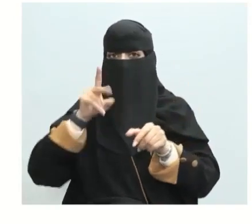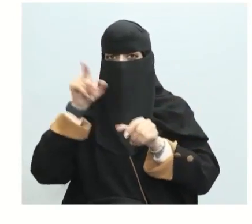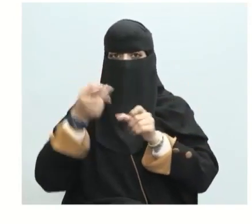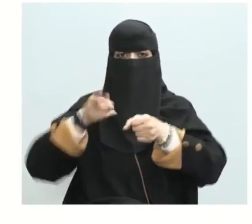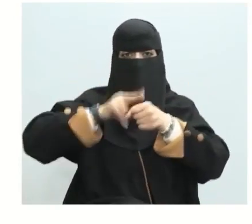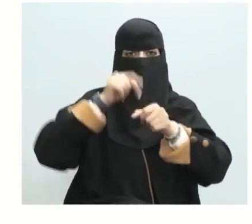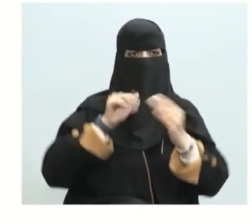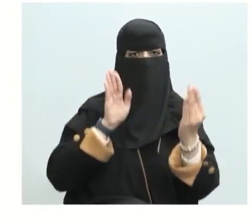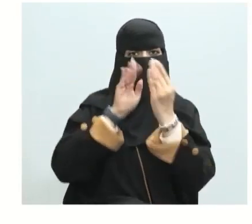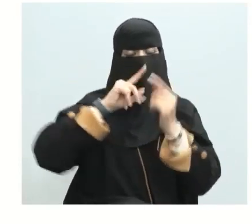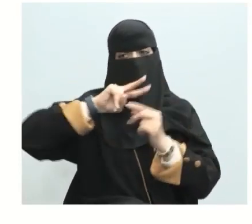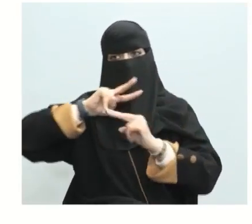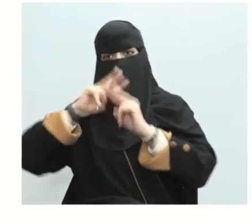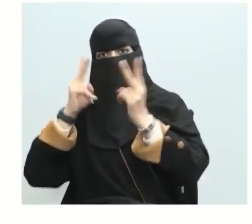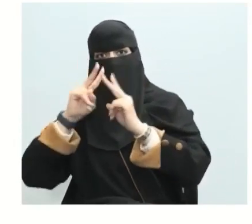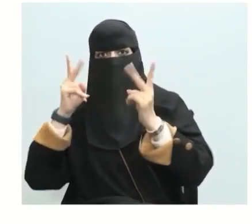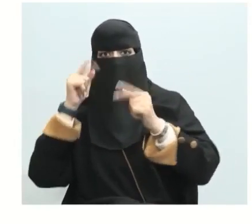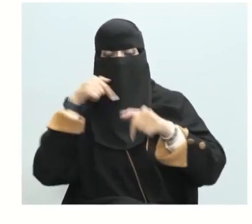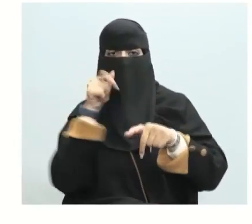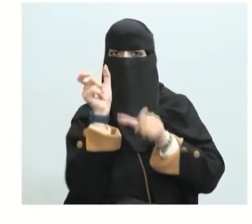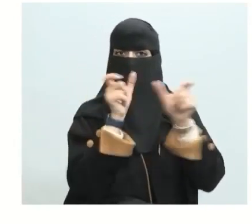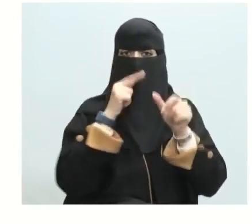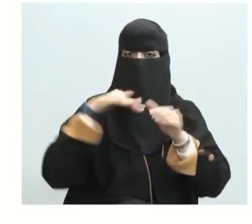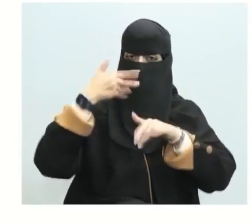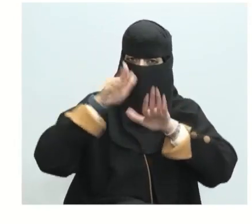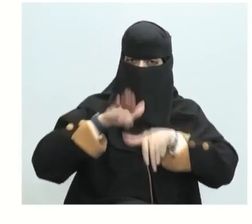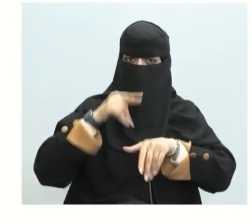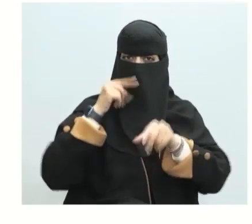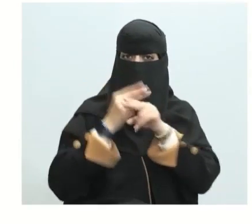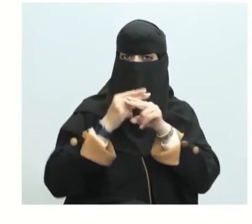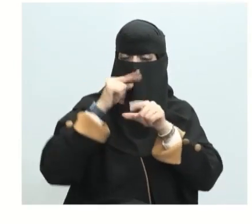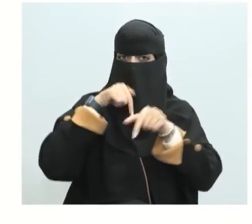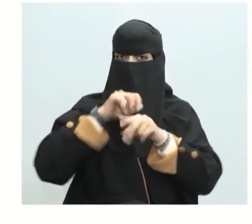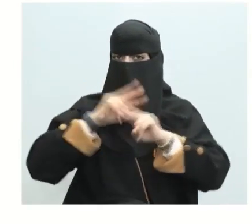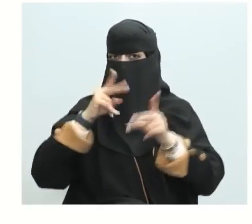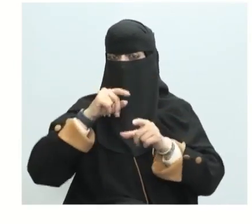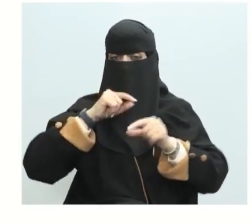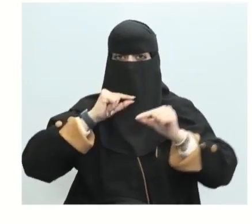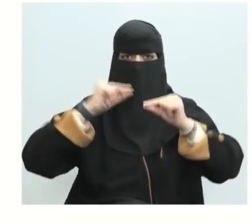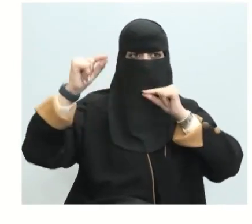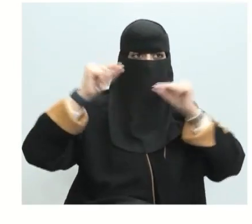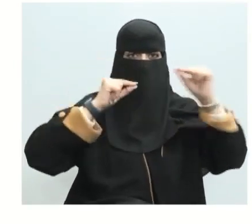كل موقف حيث ياتي حديث متنوعا ومتذبذبة